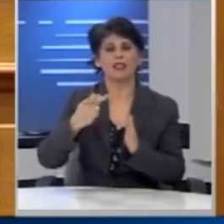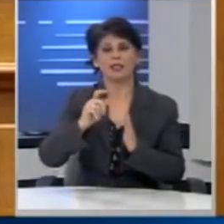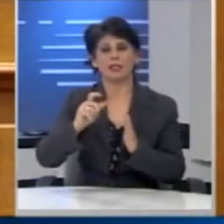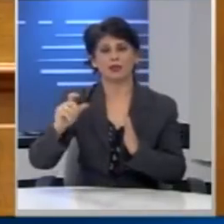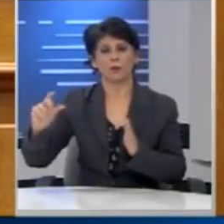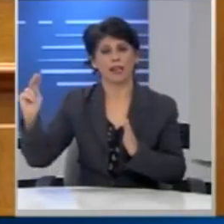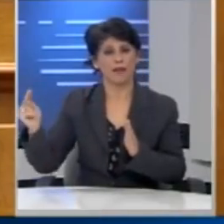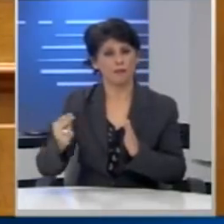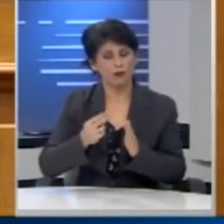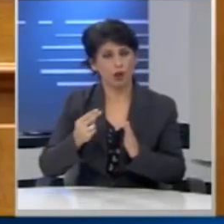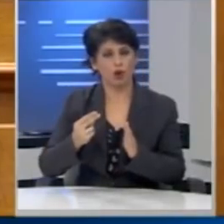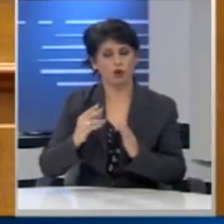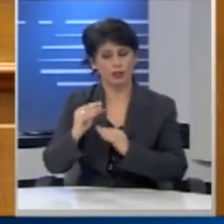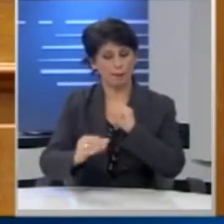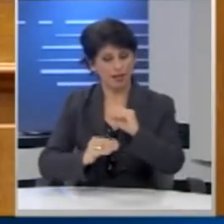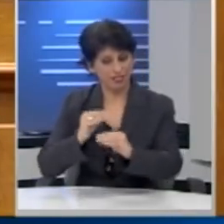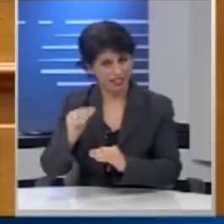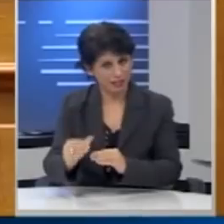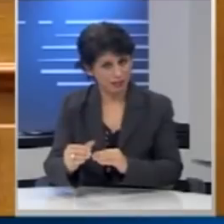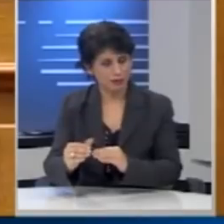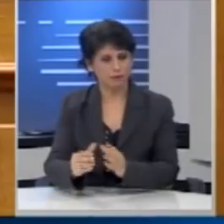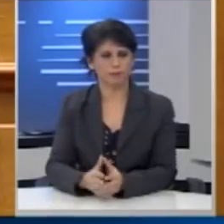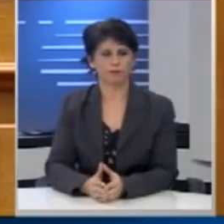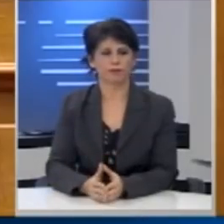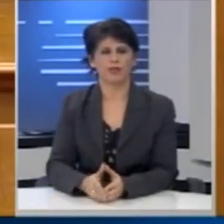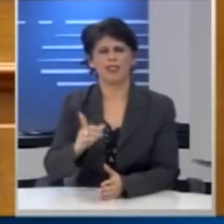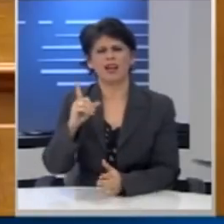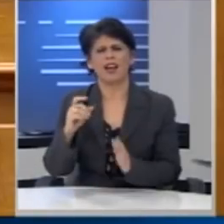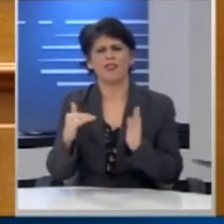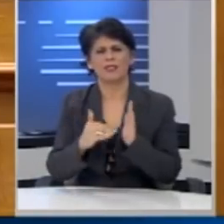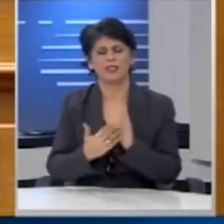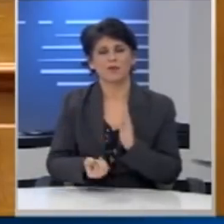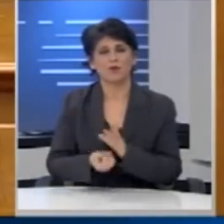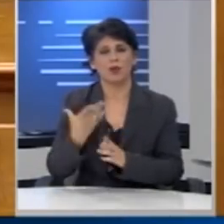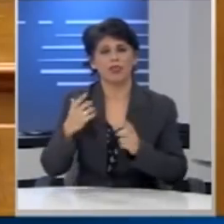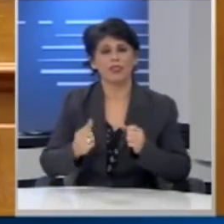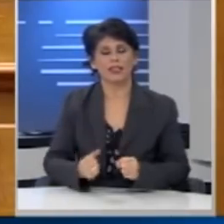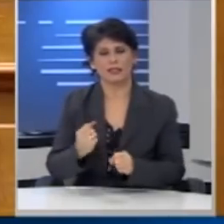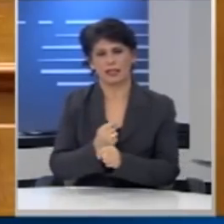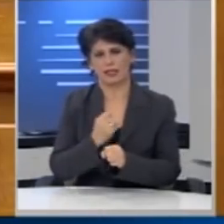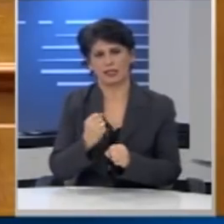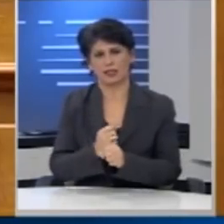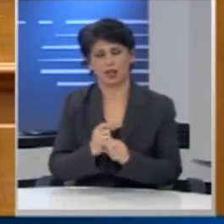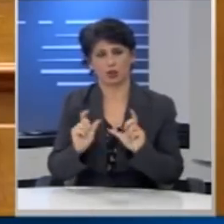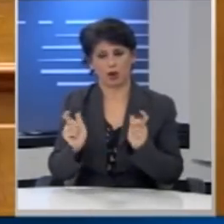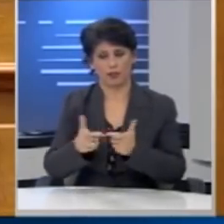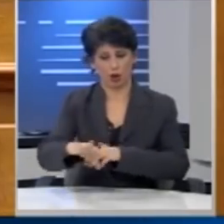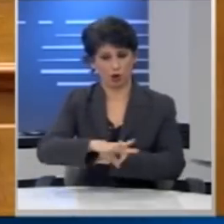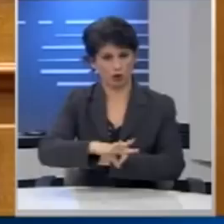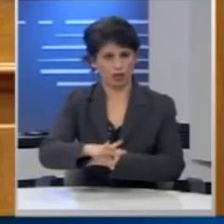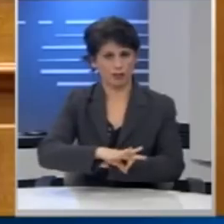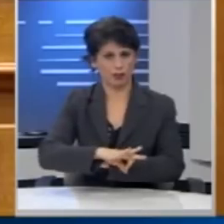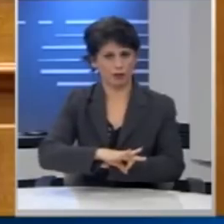δισεκατομμύρια ευρώ σε επενδύσεις και δεκάδες χιλιάδες νέες θέσεις εργασίας. Το Εθνικό